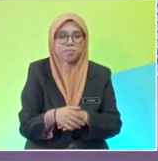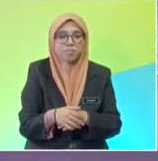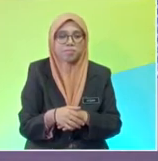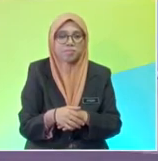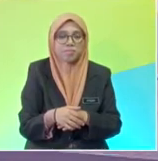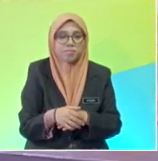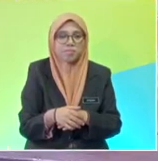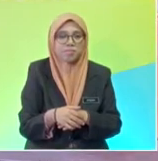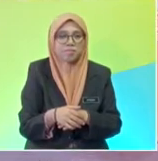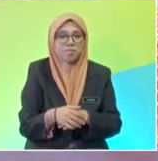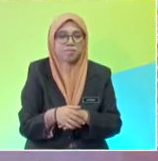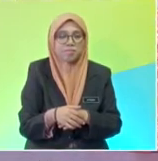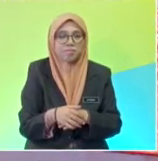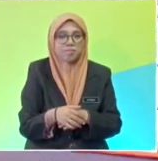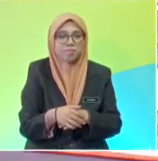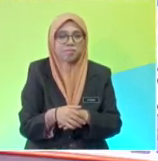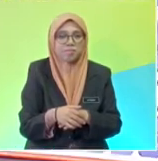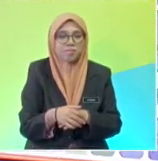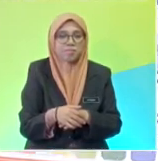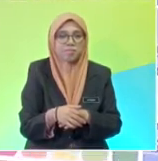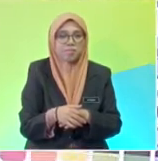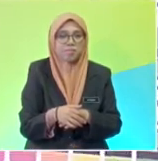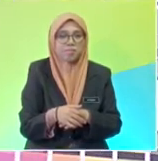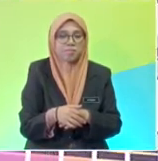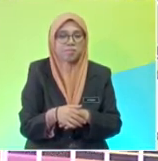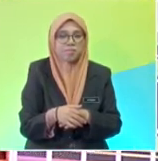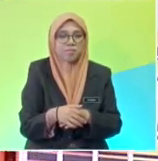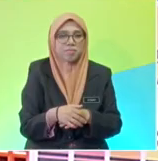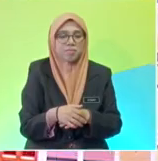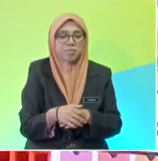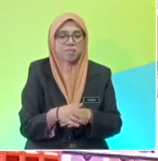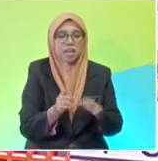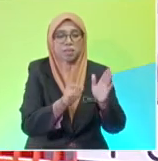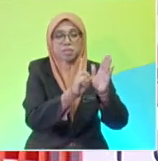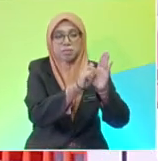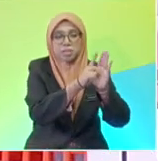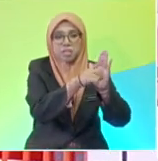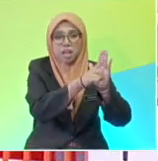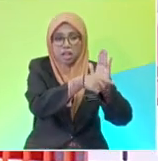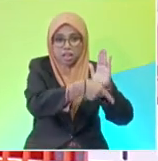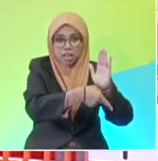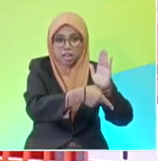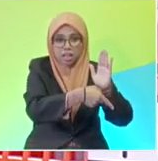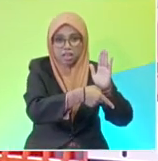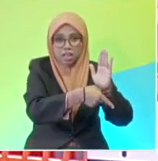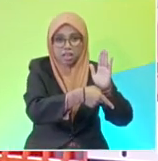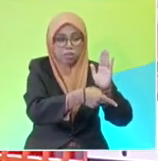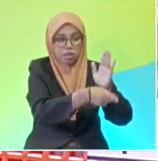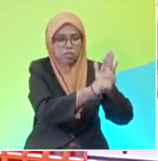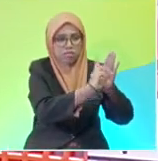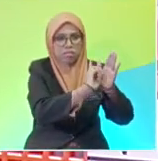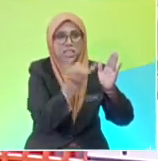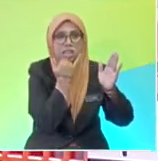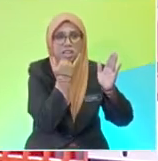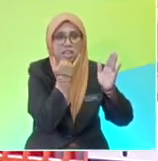Dia kena dari bergerak dari nombor 12 ya, cikgu? Ke depan macam ni. Ya, betul. Bukan ke belakang kan, cikgu? Bukan ke belakang.